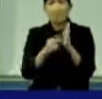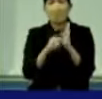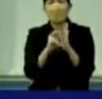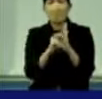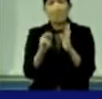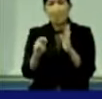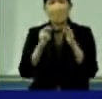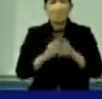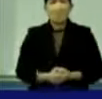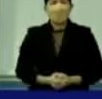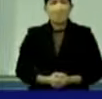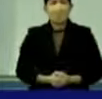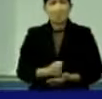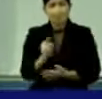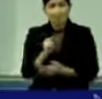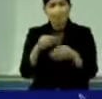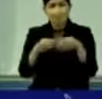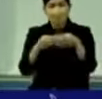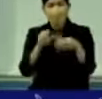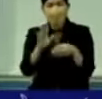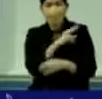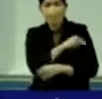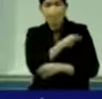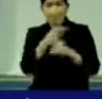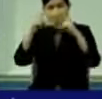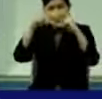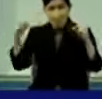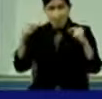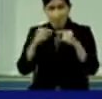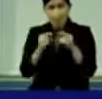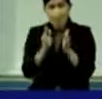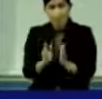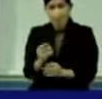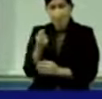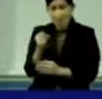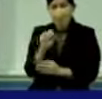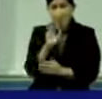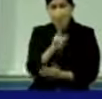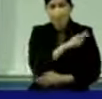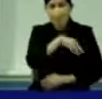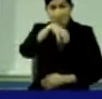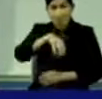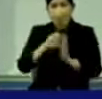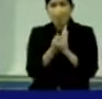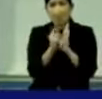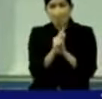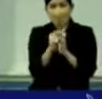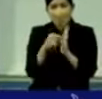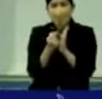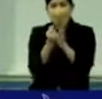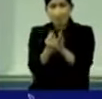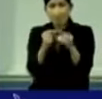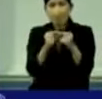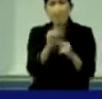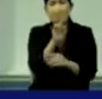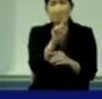าติเลยทีเดียวคุณเขาบอกว่าไปครั้งนี้เนี่ยไป10คนด้วยกันนะคะบุคลากรทางการแพทย์เนี่ยนะไประหว่างวันที่7ถึง20ก